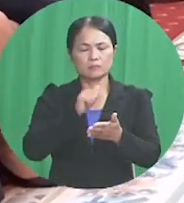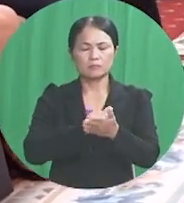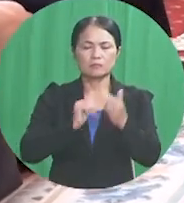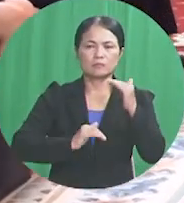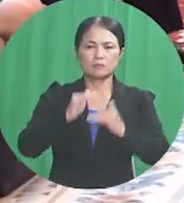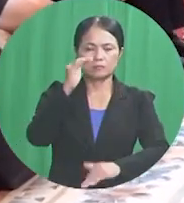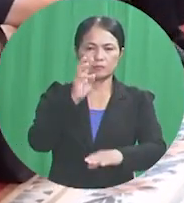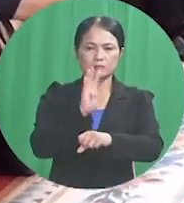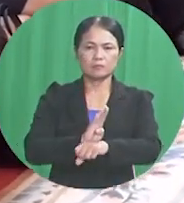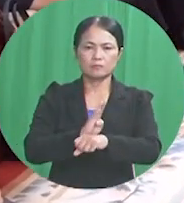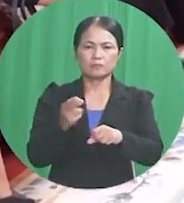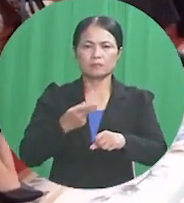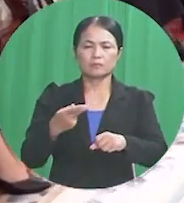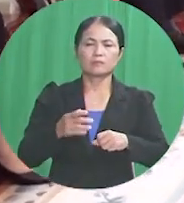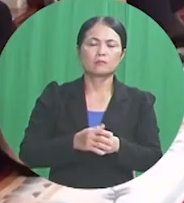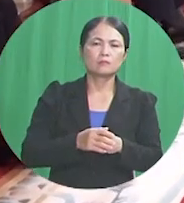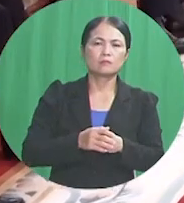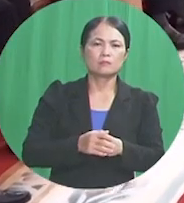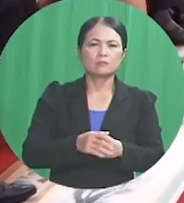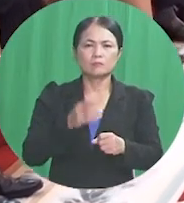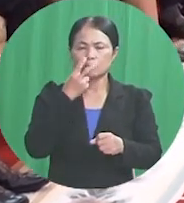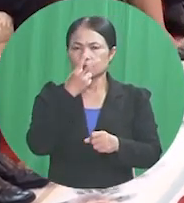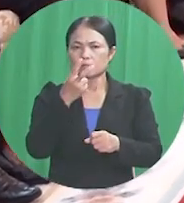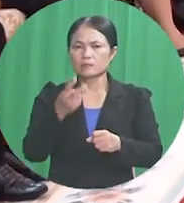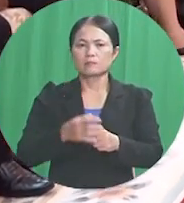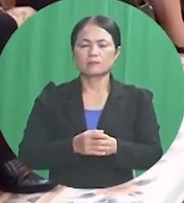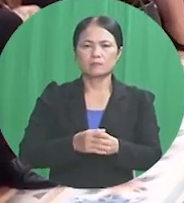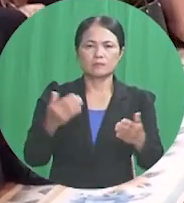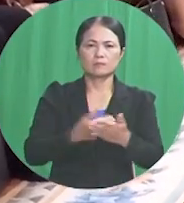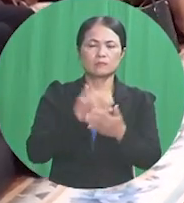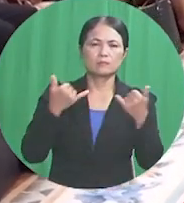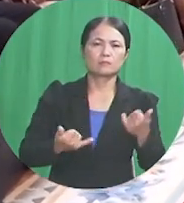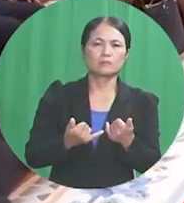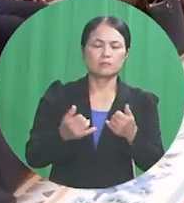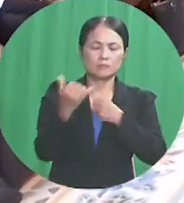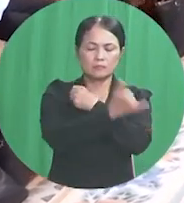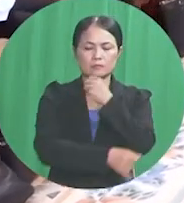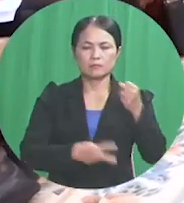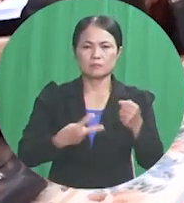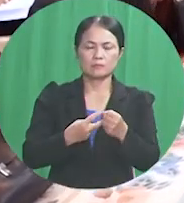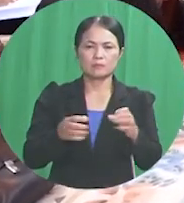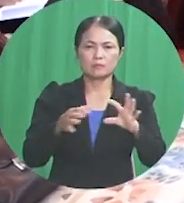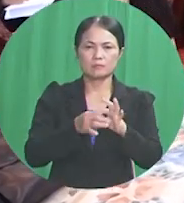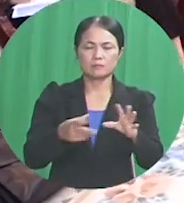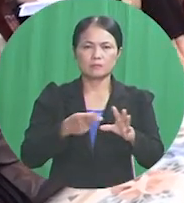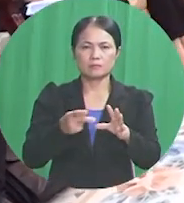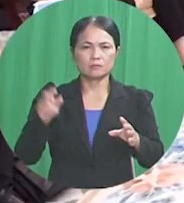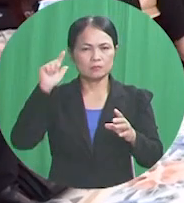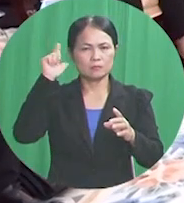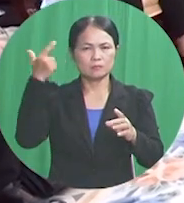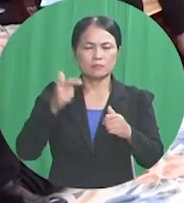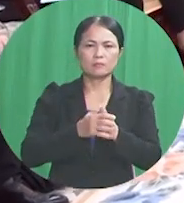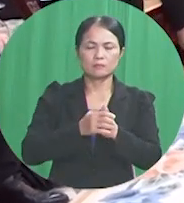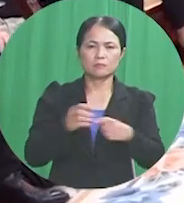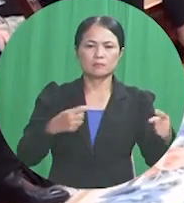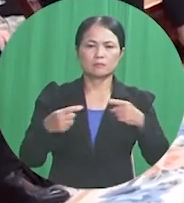นันในเป็นกิจกรรมทวีเพียกีกัวออยกัดสำกอลให้ทำไมนี้ประติดตั้งปีบานสหการคณียังจุกใจขนอง